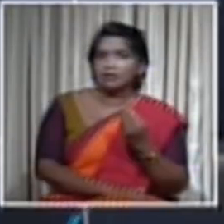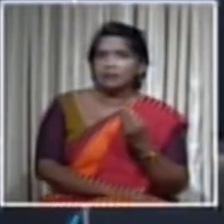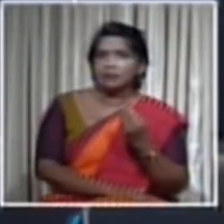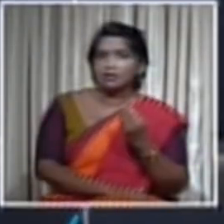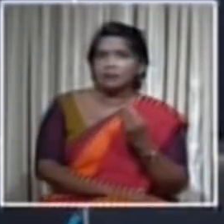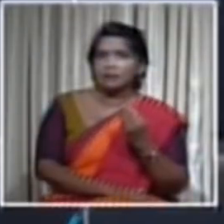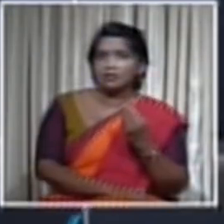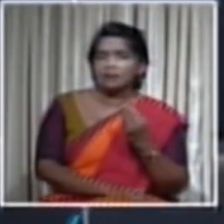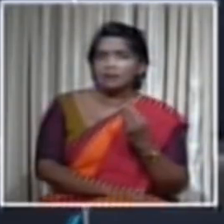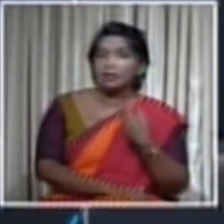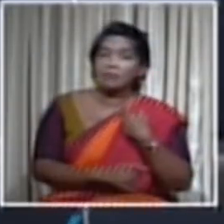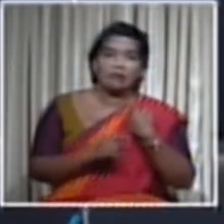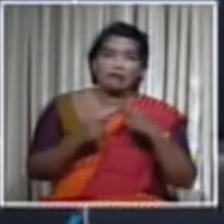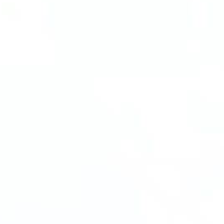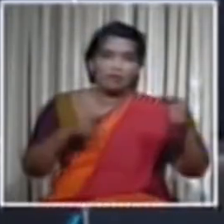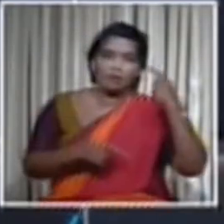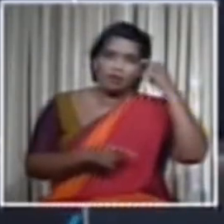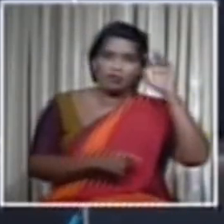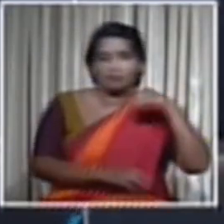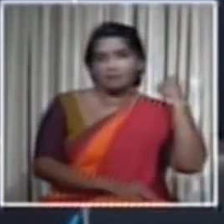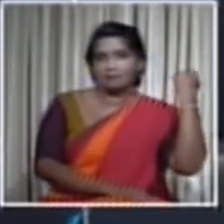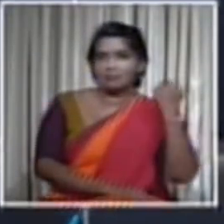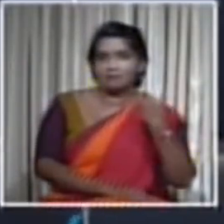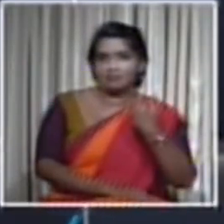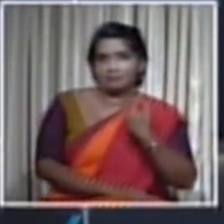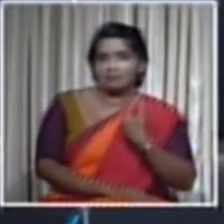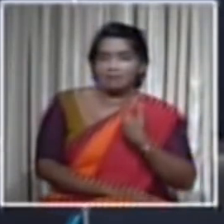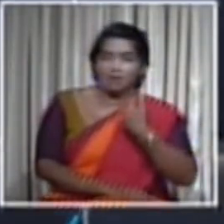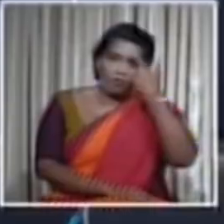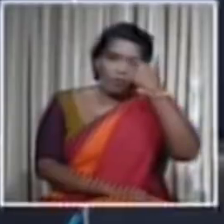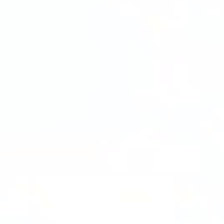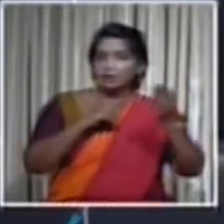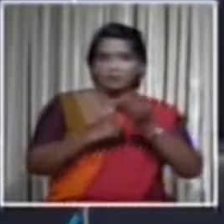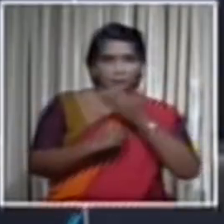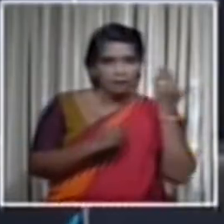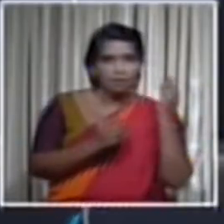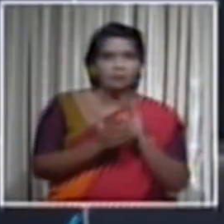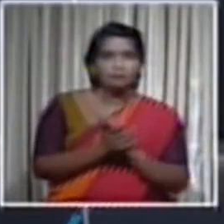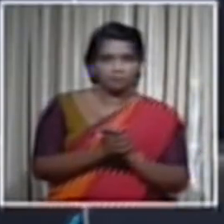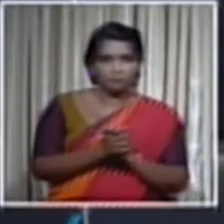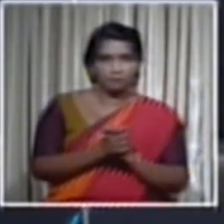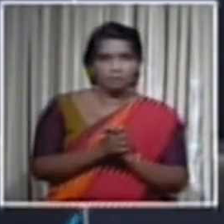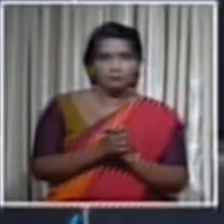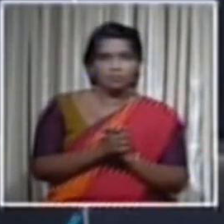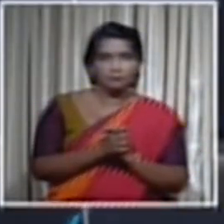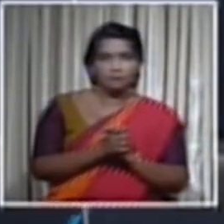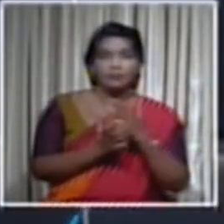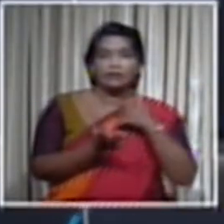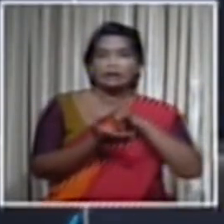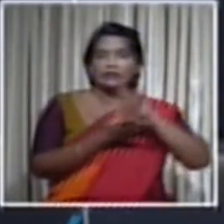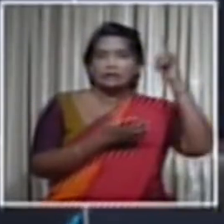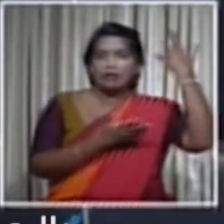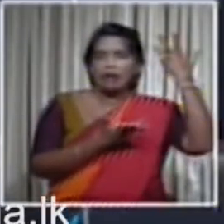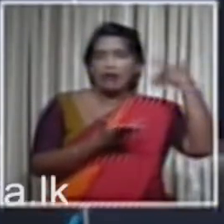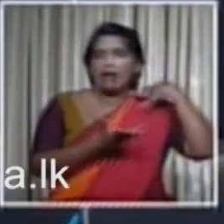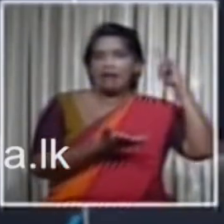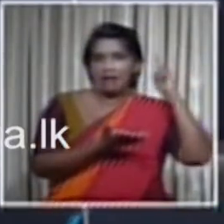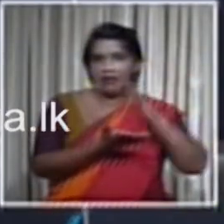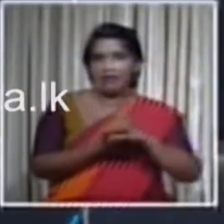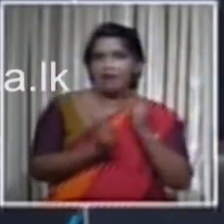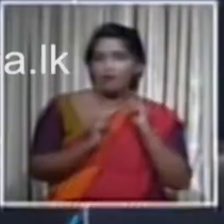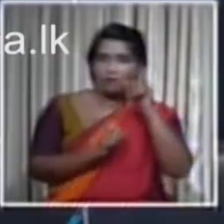කොට බෑම විපක්ෂ වෙනුවෙන් කතා කරන්න මට පුළුවන් මං වෙනුවෙන් කතා කරන්න විතරයි මමත් රට ගියේ නිසා ආයේ මොකද්ද වෙන්නේ කියලා බලන්න